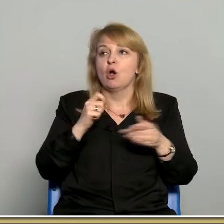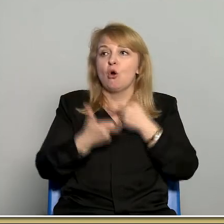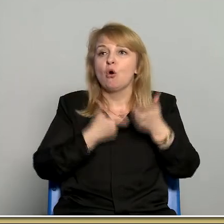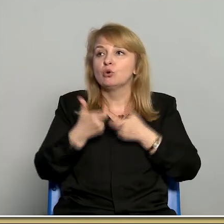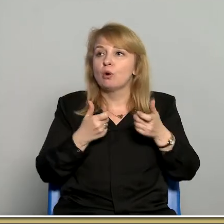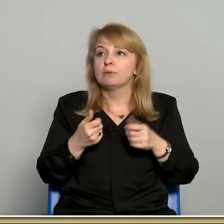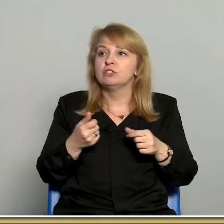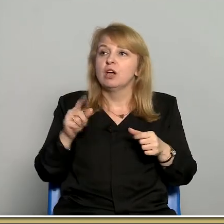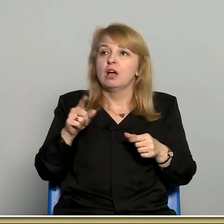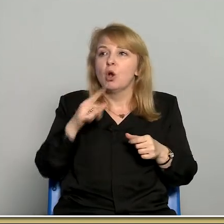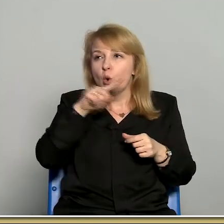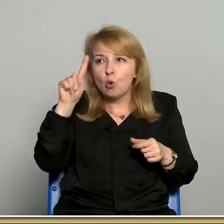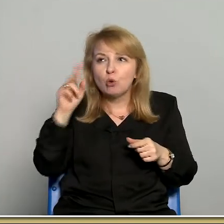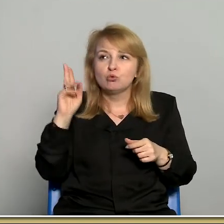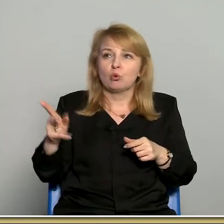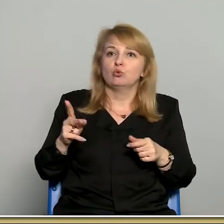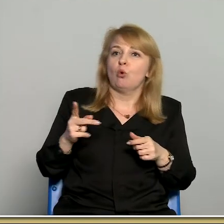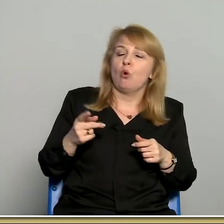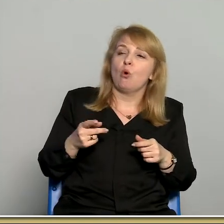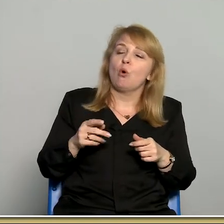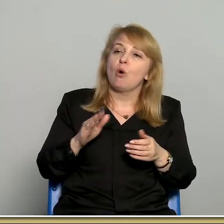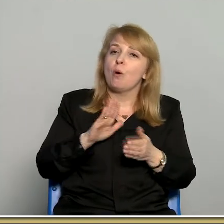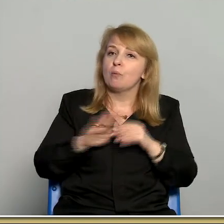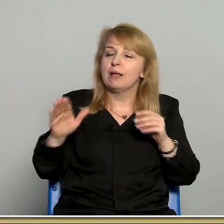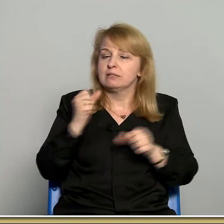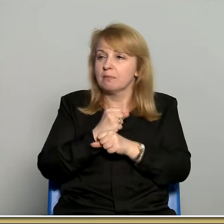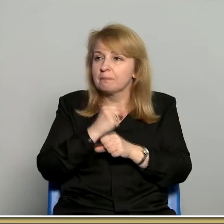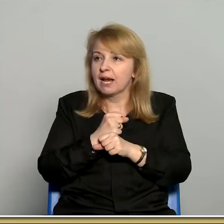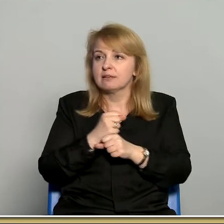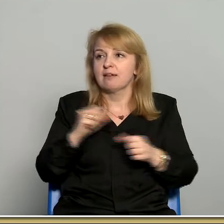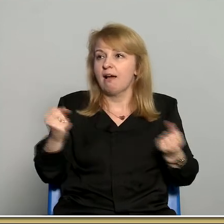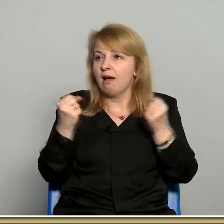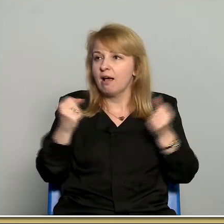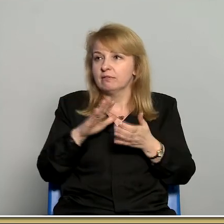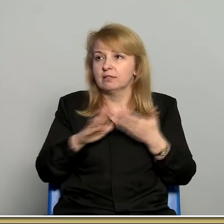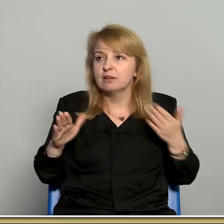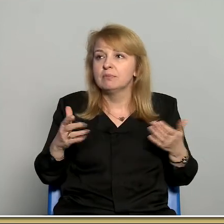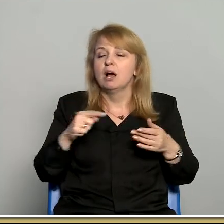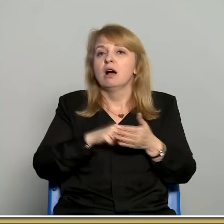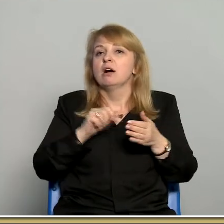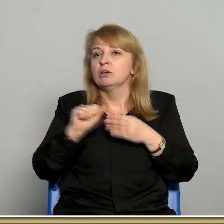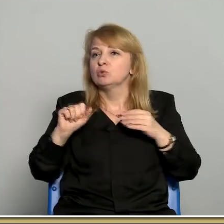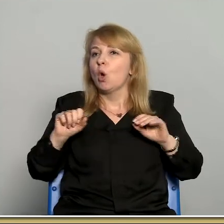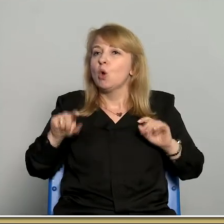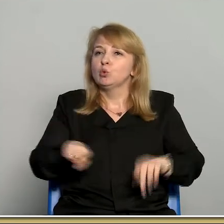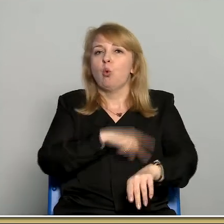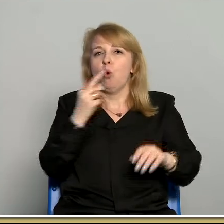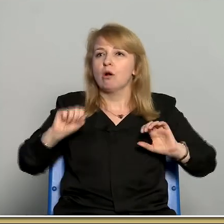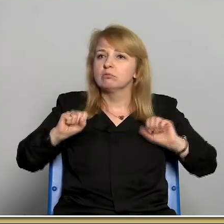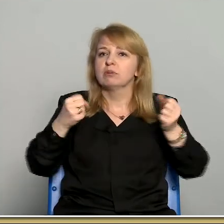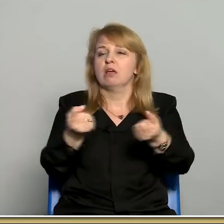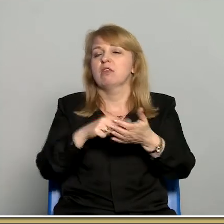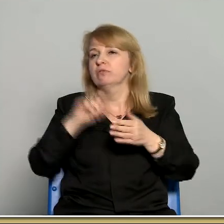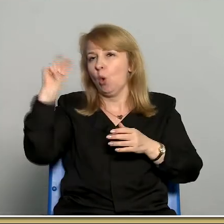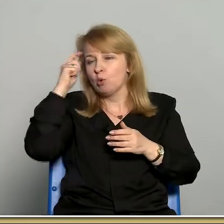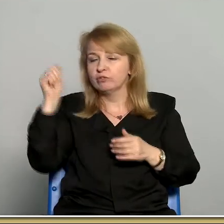o których mówimy, czyli osoby pozostające bez zatrudnienia, nieaktywne, długotrwale bezrowotne również, zwłaszcza kobiety,